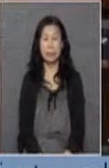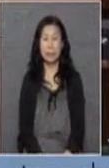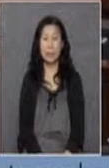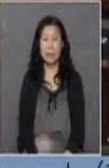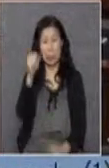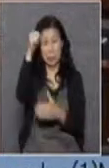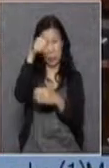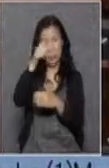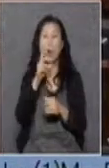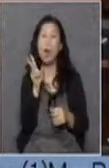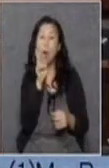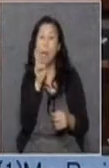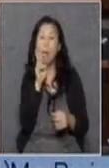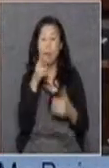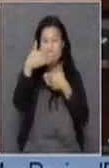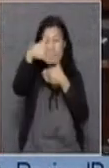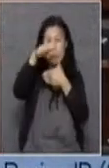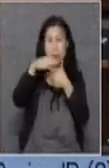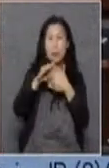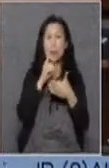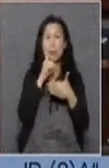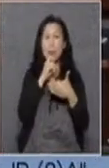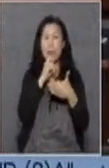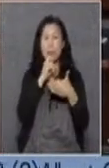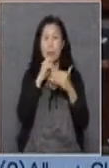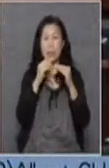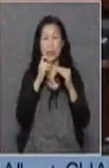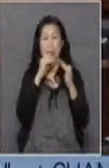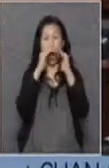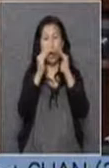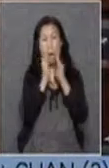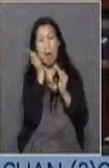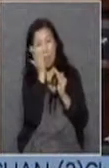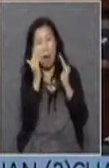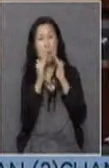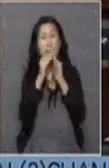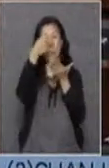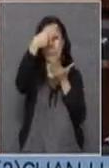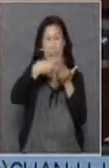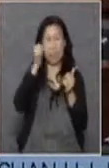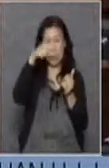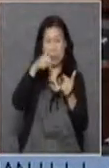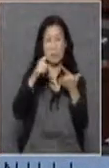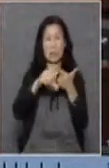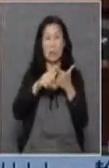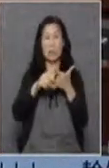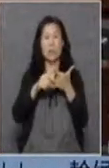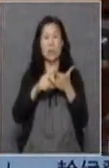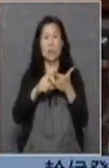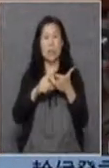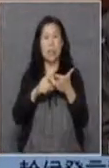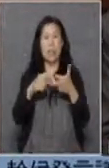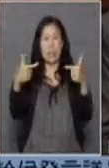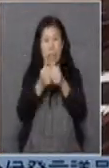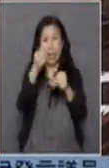諾亦都是好像其他在屋宇政策、房屋政策的承諾，在這個標準工時的承